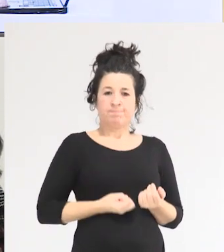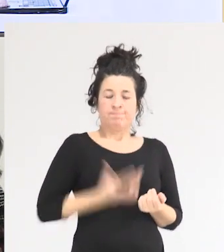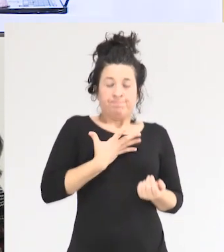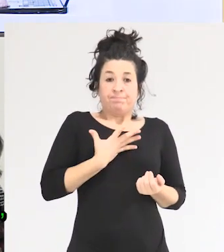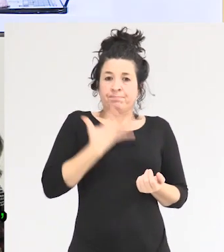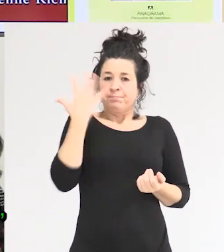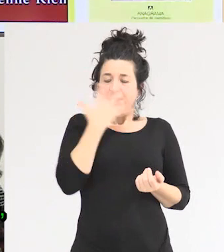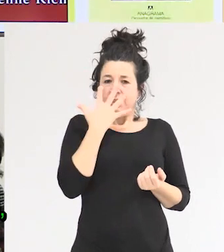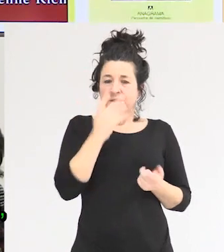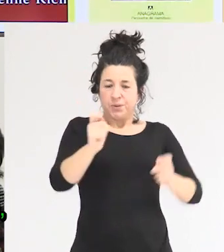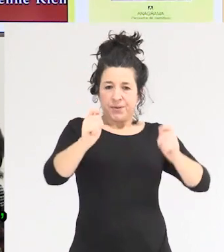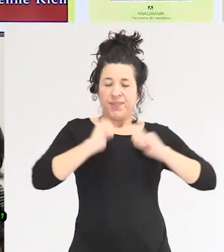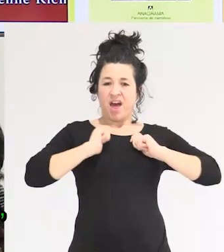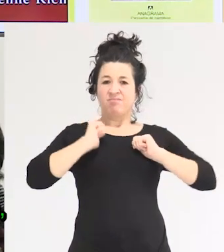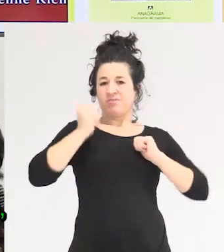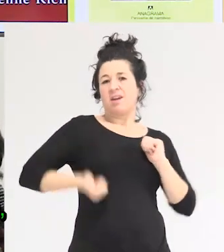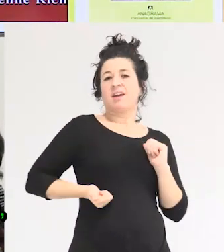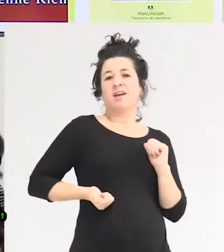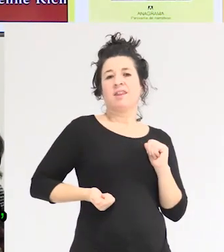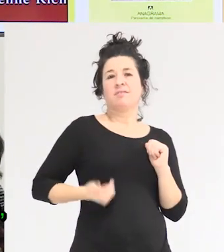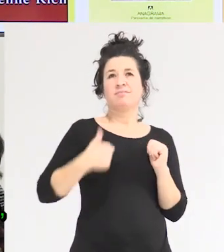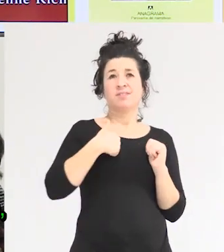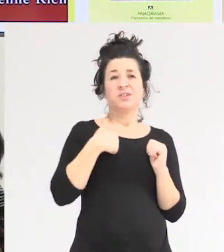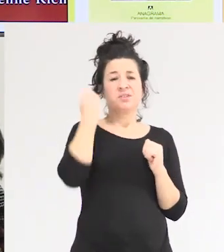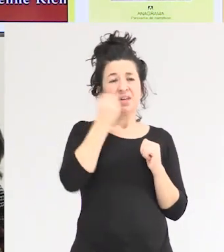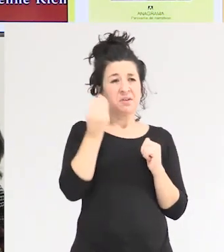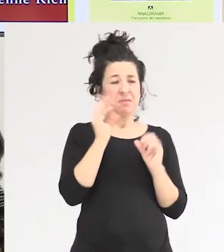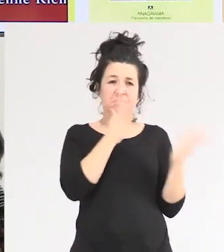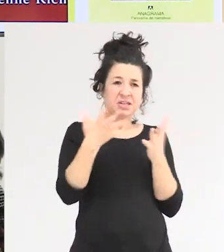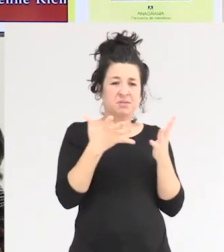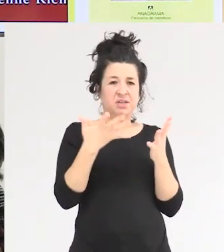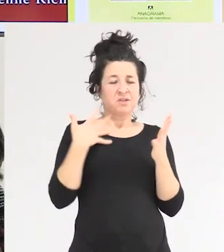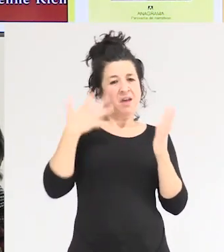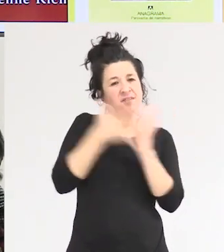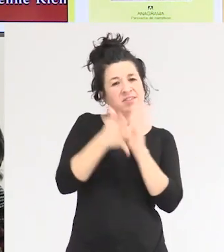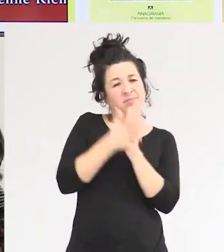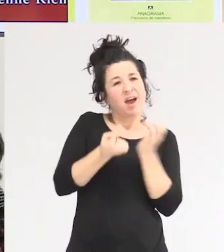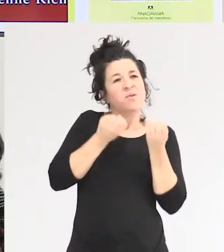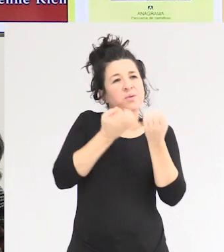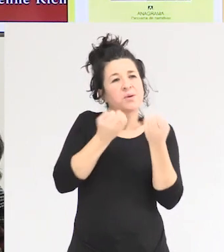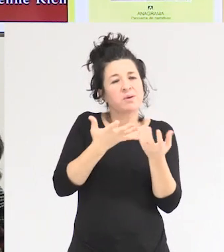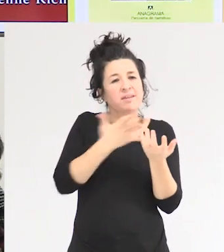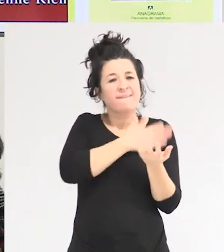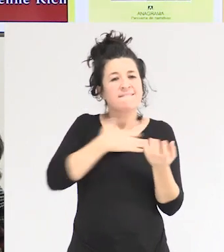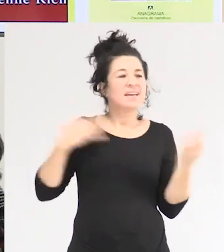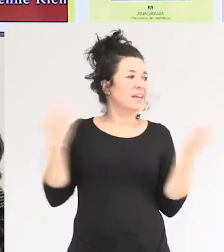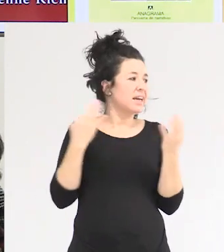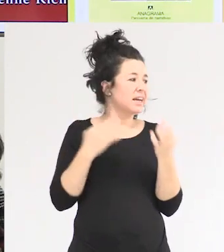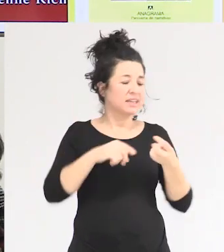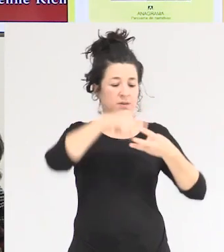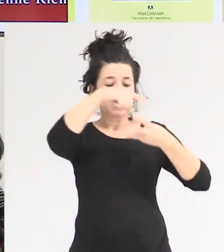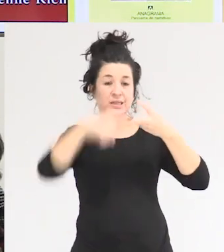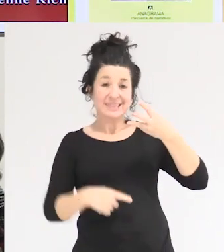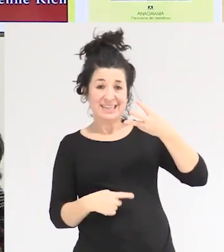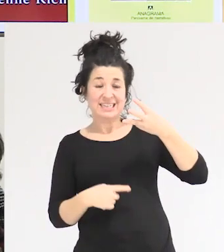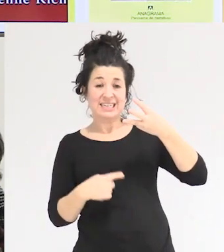horiek. Eta uste dut hori zela gutxi gora bera kontatu nahi nuena, hemen ba, ekarri dizkizuet, bueno, ekarri dut selekzio bat hiru testuena